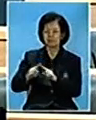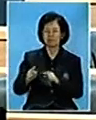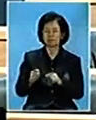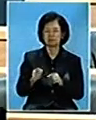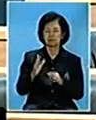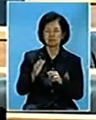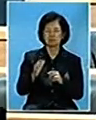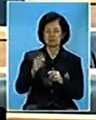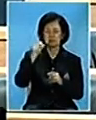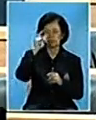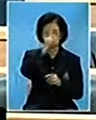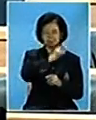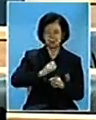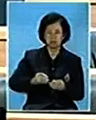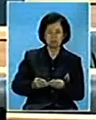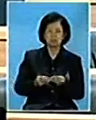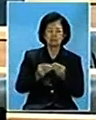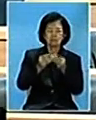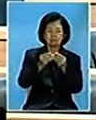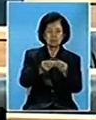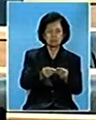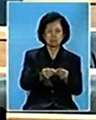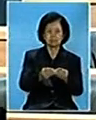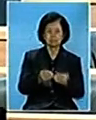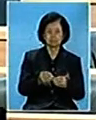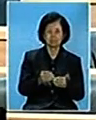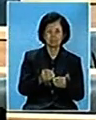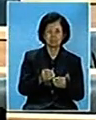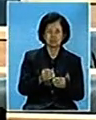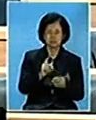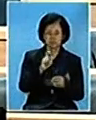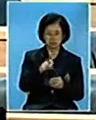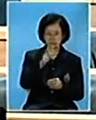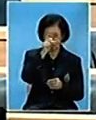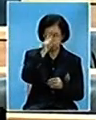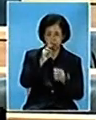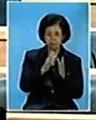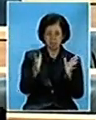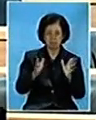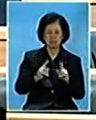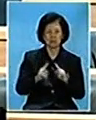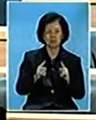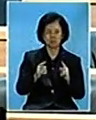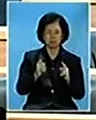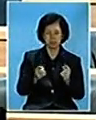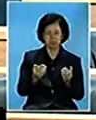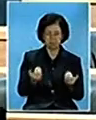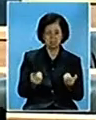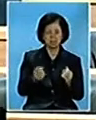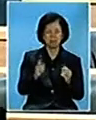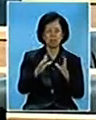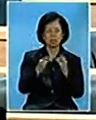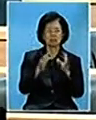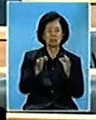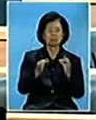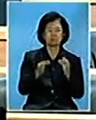ยแล้วเนี่ยยิ่งต้องเคารพใหญ่เลยนะครับเพียงแต่วันนี้นี่ในเมื่อเป็นเรื่องของการทำหน้าที่ก็นำก